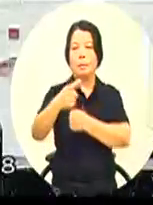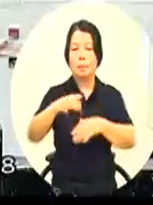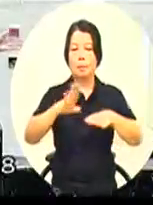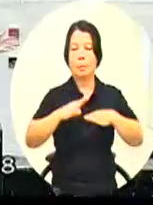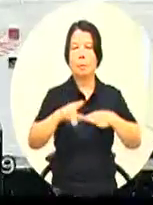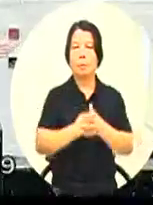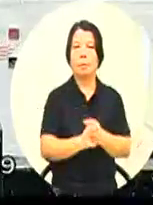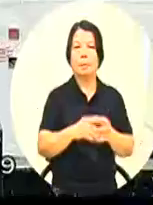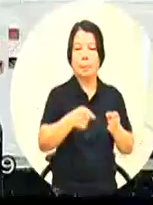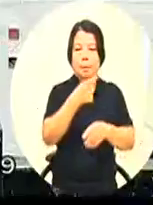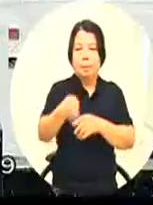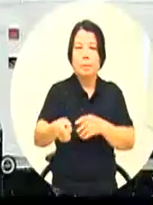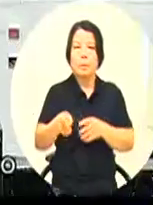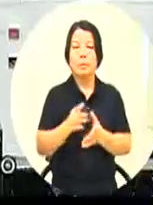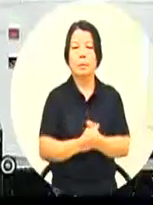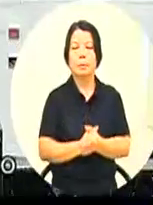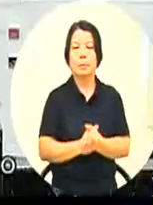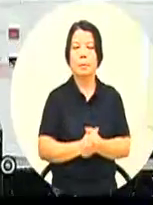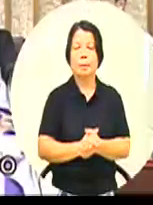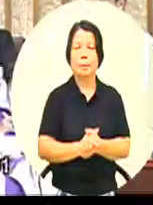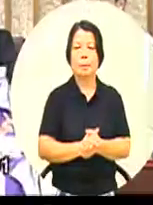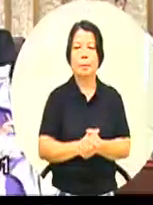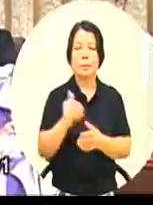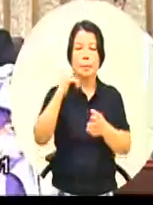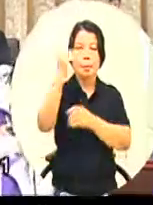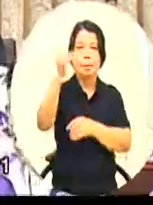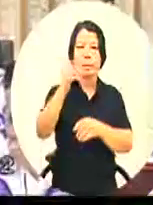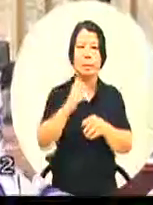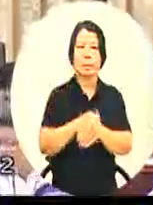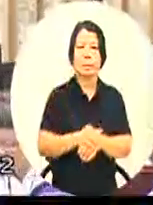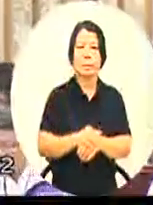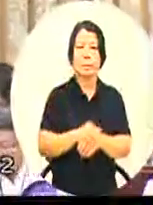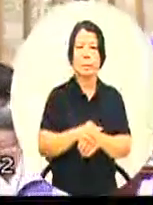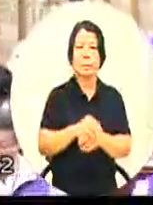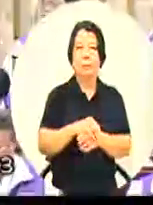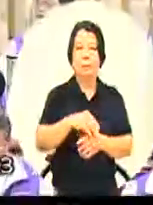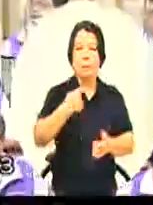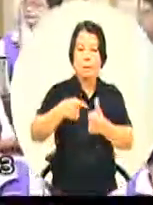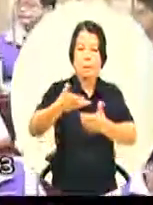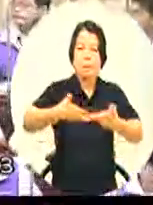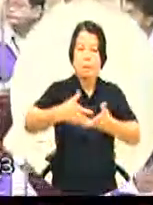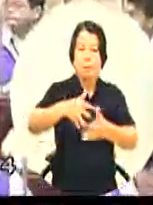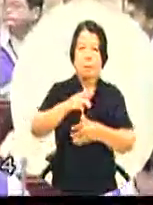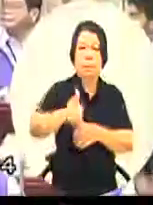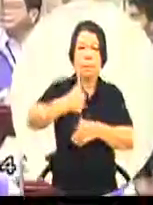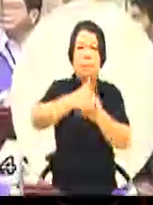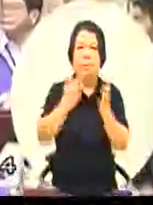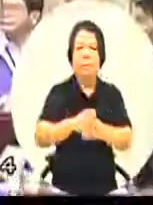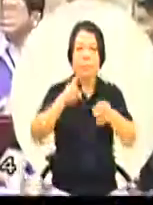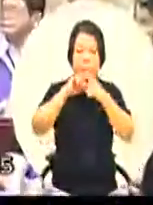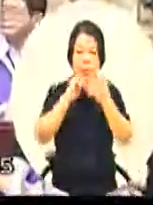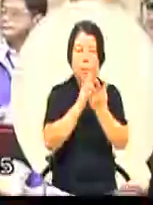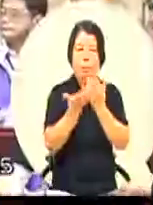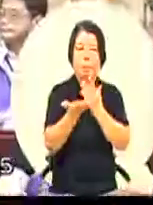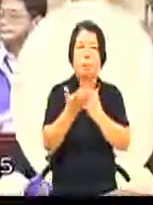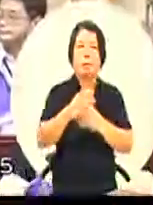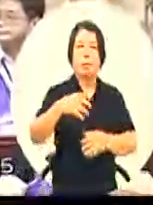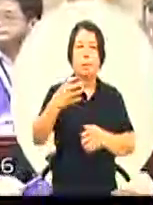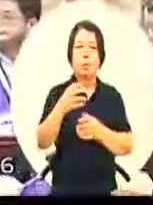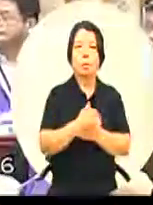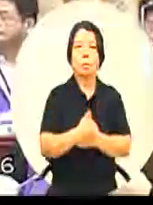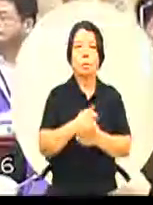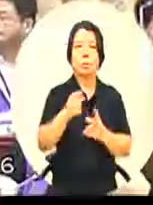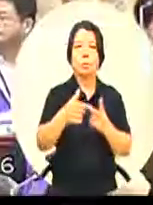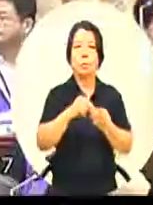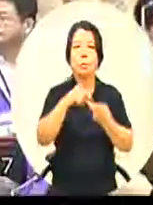从我这边开始哈，是我们的高艺展教务长，还有我们的 秘书处处长胡以翔胡处长，还有